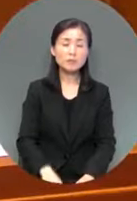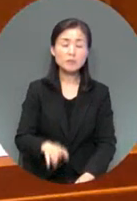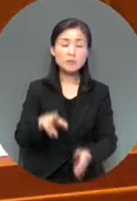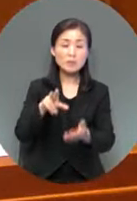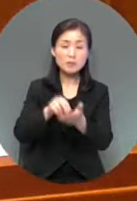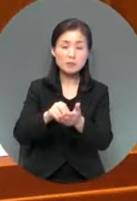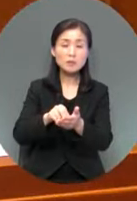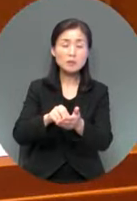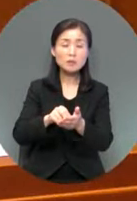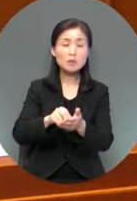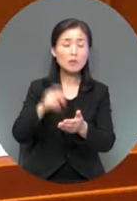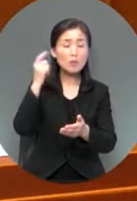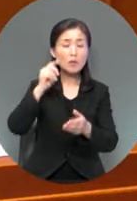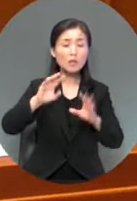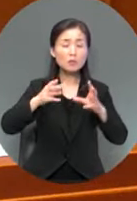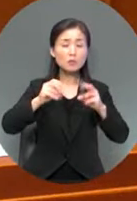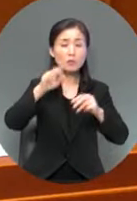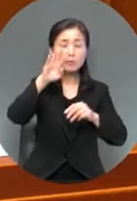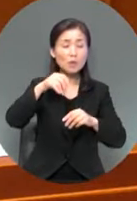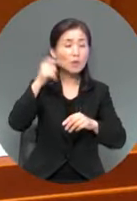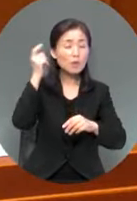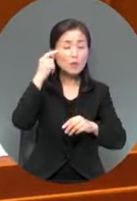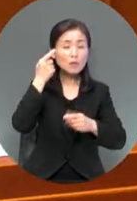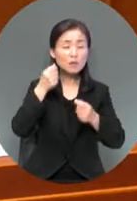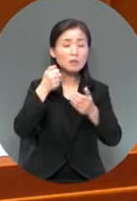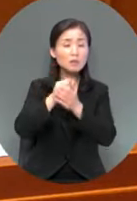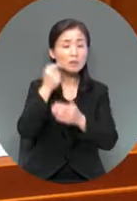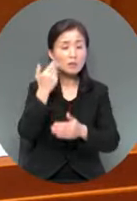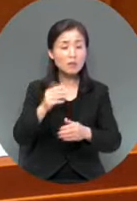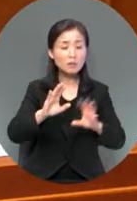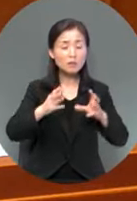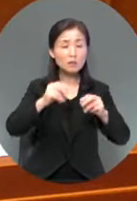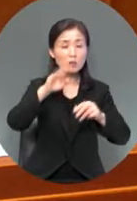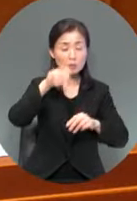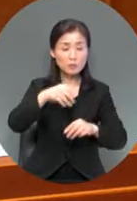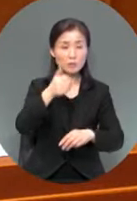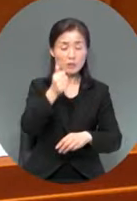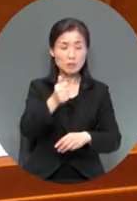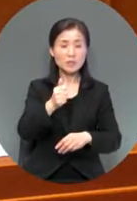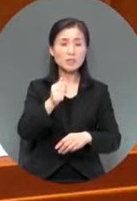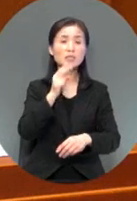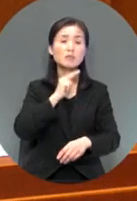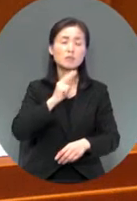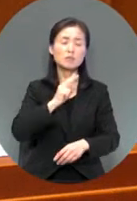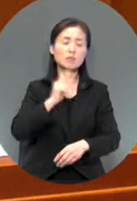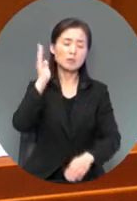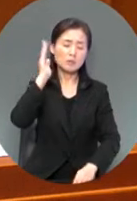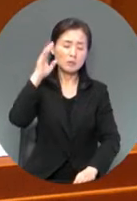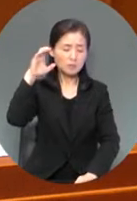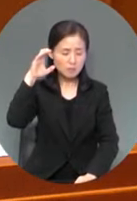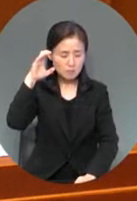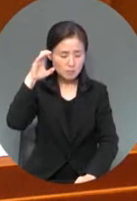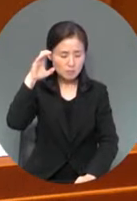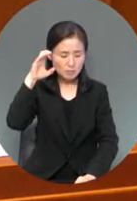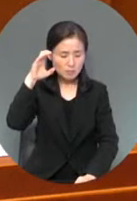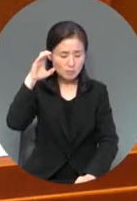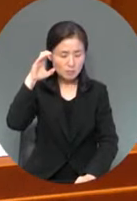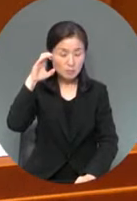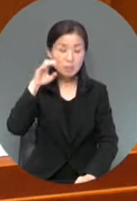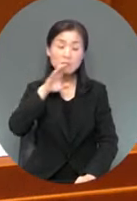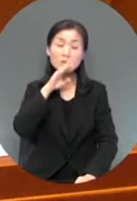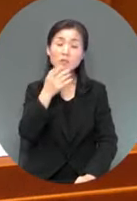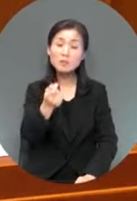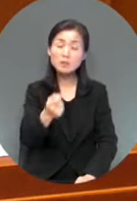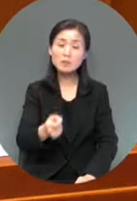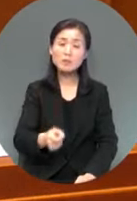왜 국토부는 그렇게 했는지를 국토부 장관님의 말씀을 한 2분 정도는 듣는 게 우리가 예의가 아닌가 싶습니다.